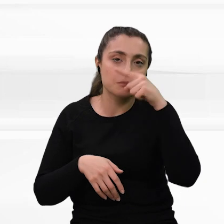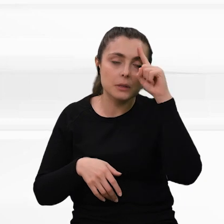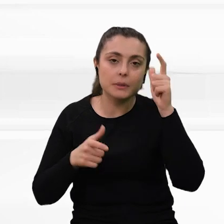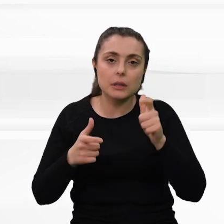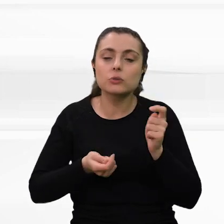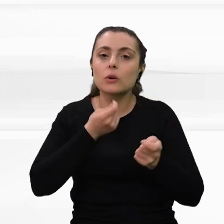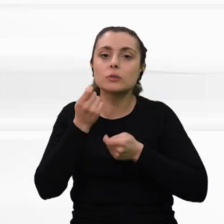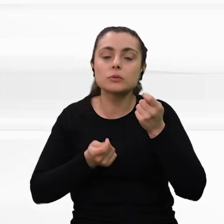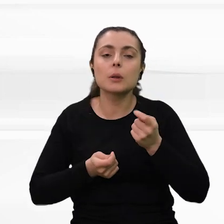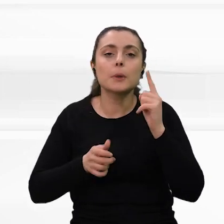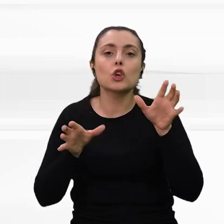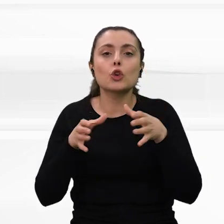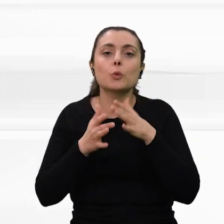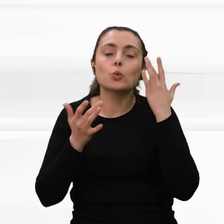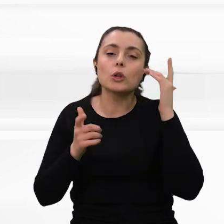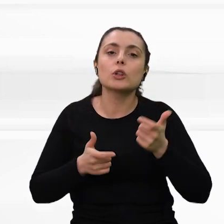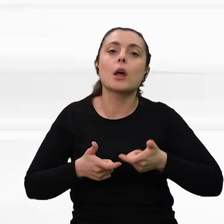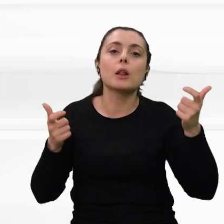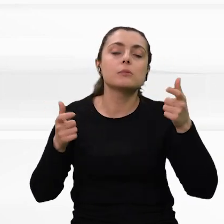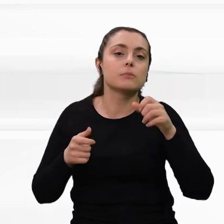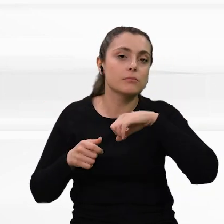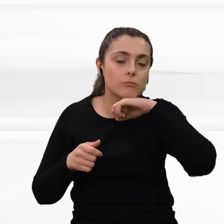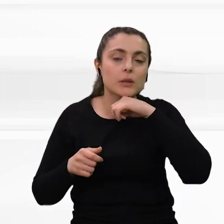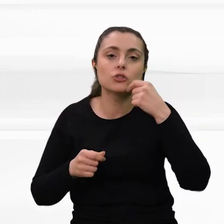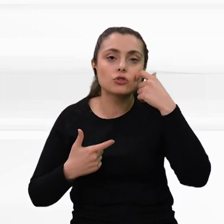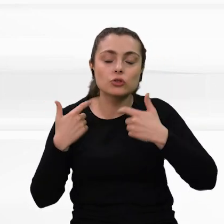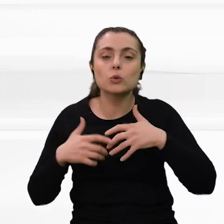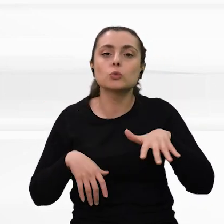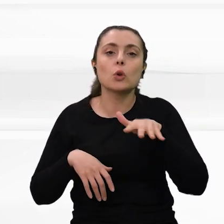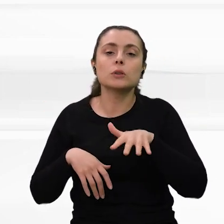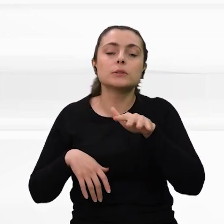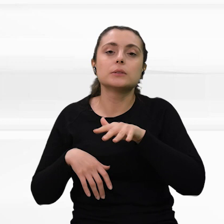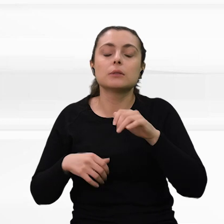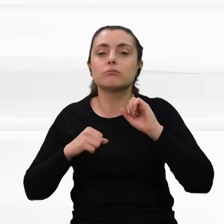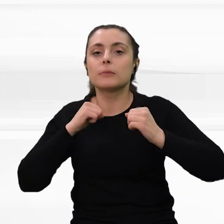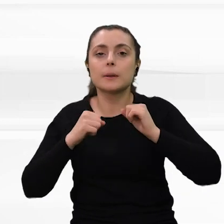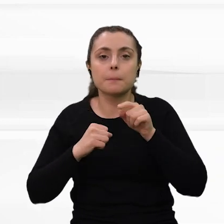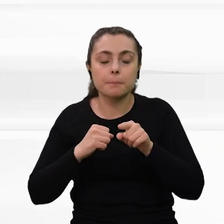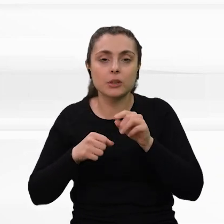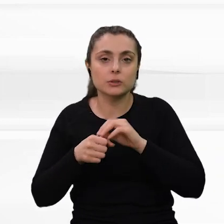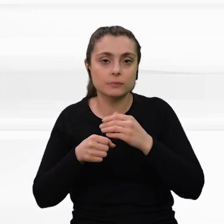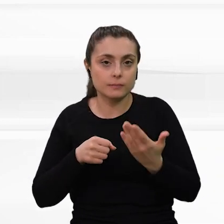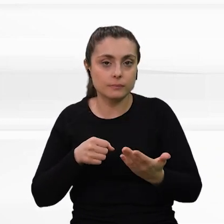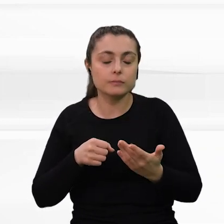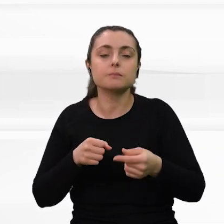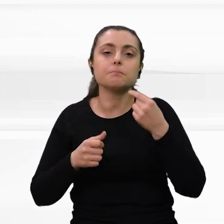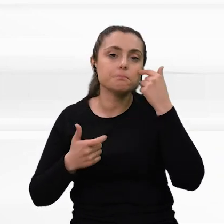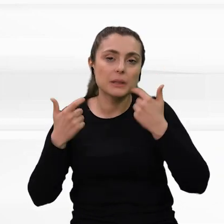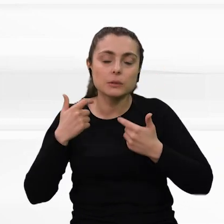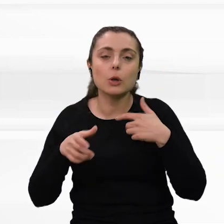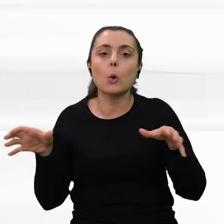belli bir sektörde çalışanların bir grup kültürü geliştirmesini sağlayan kişisel ve sosyal dinamitci dinamitler